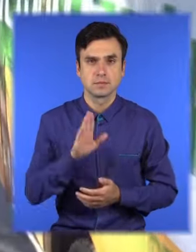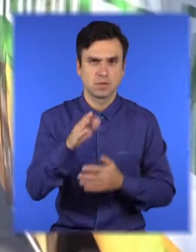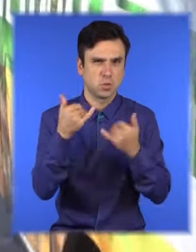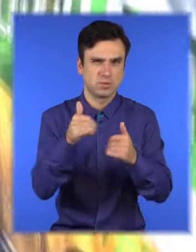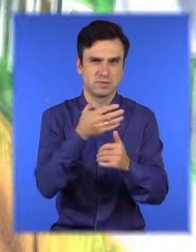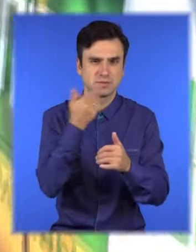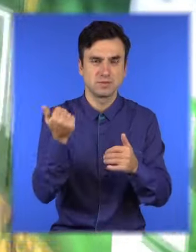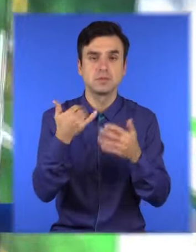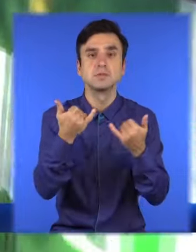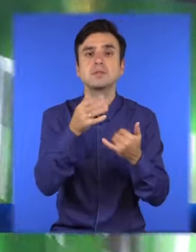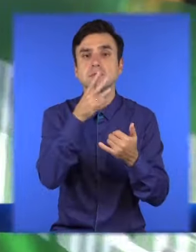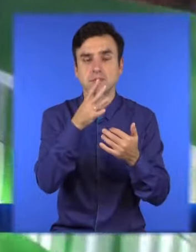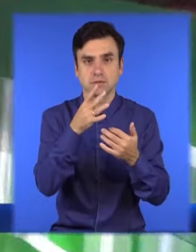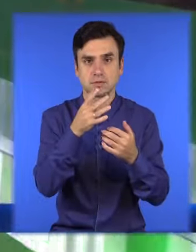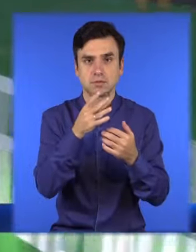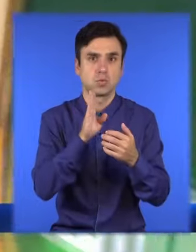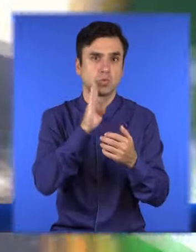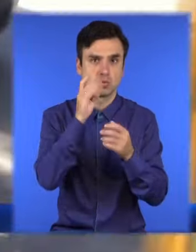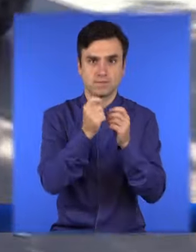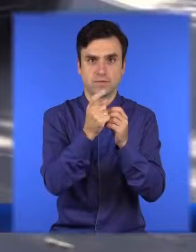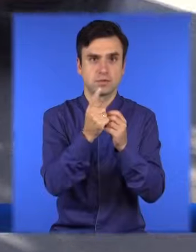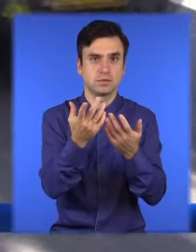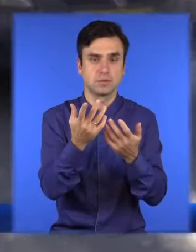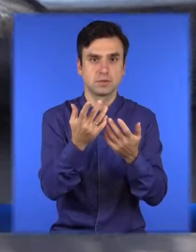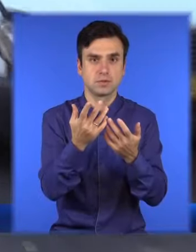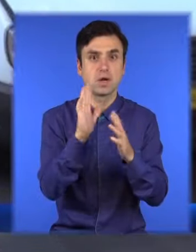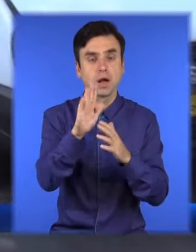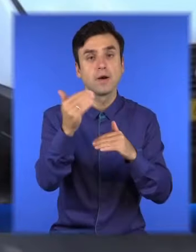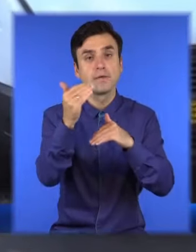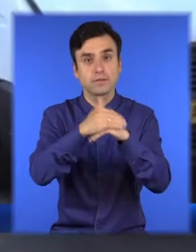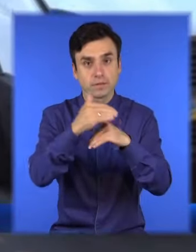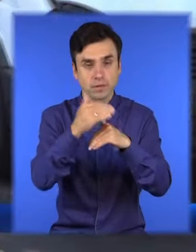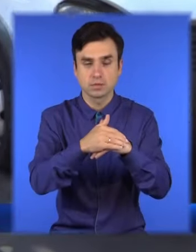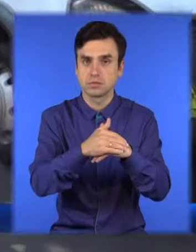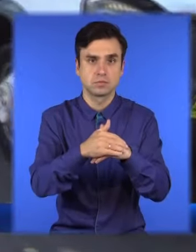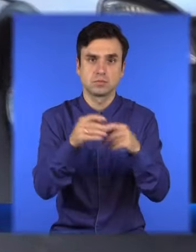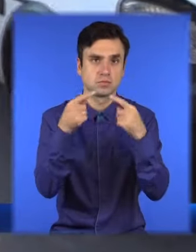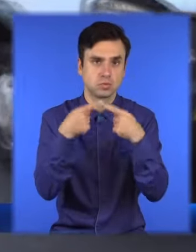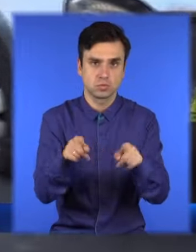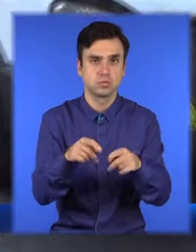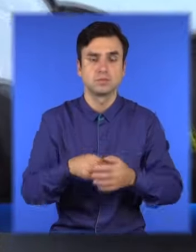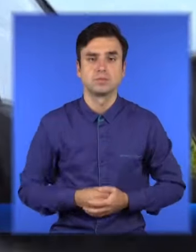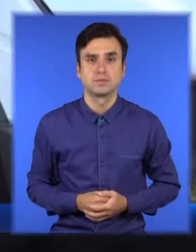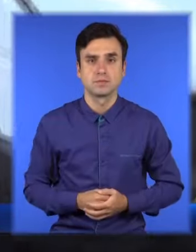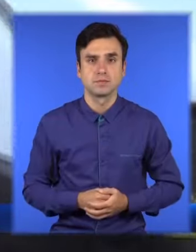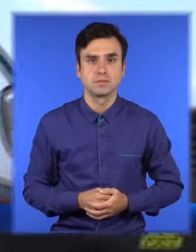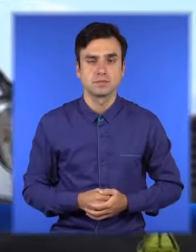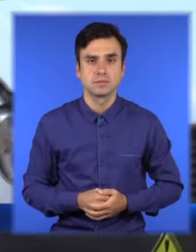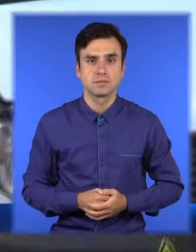Хоча чому я дивуюсь, зараз всього-навсього 11-та година дня, а ось увечері справи з транспортом куди гірші.